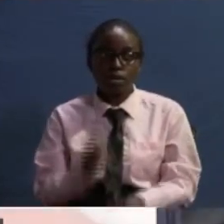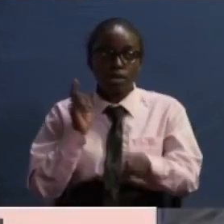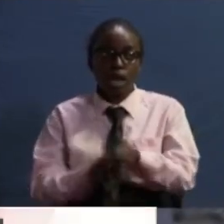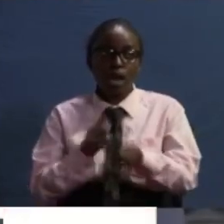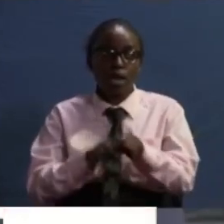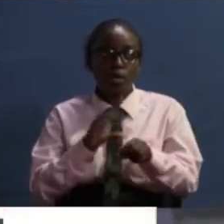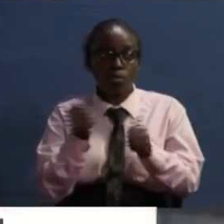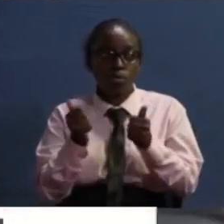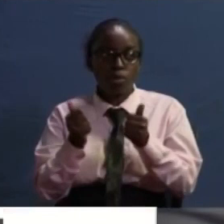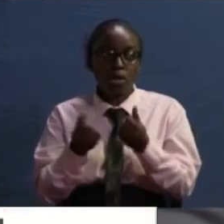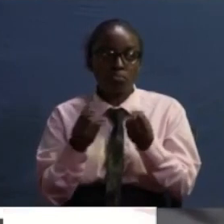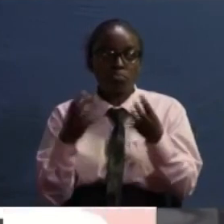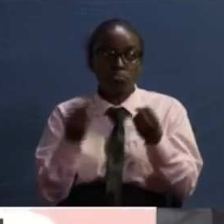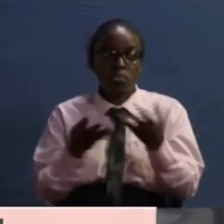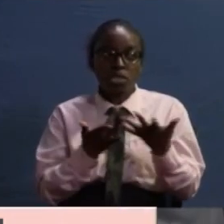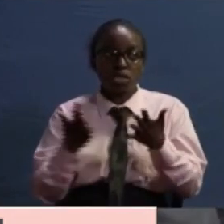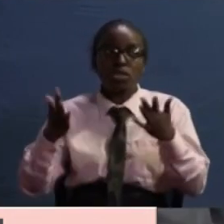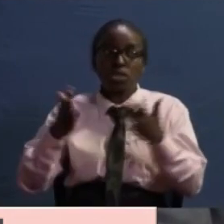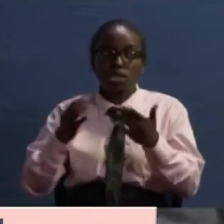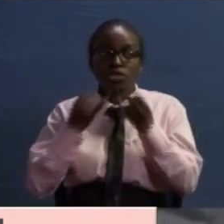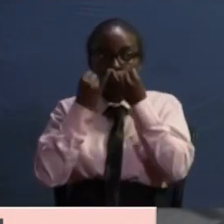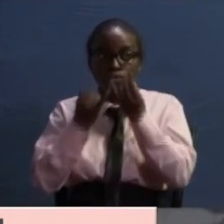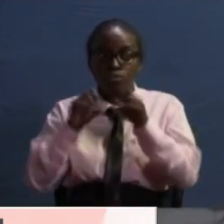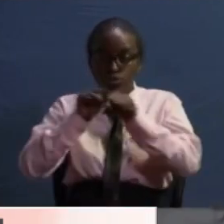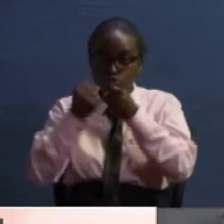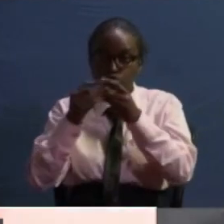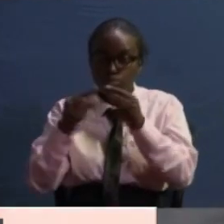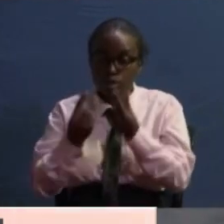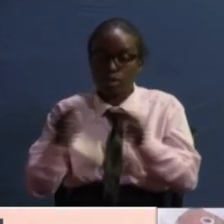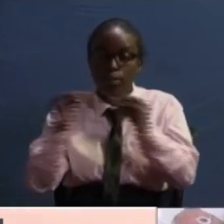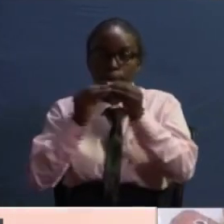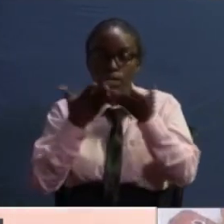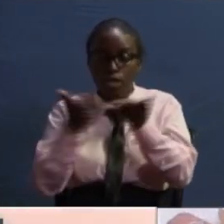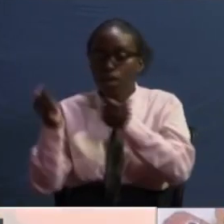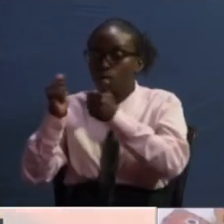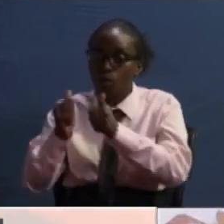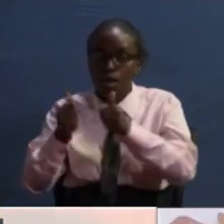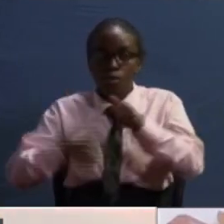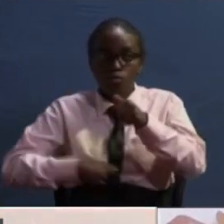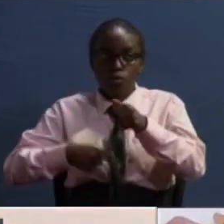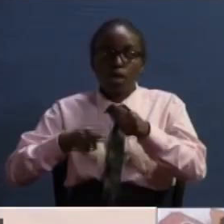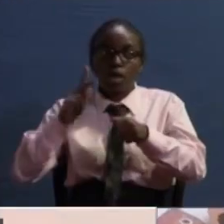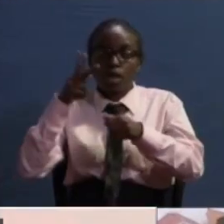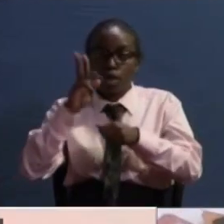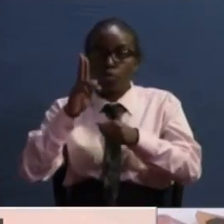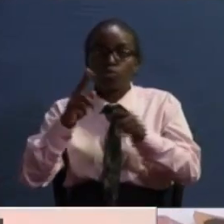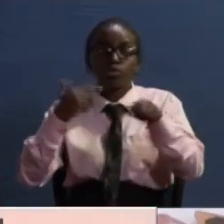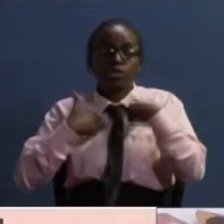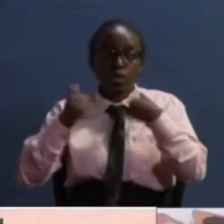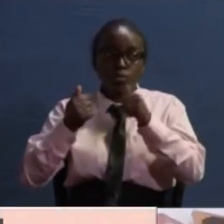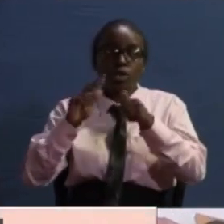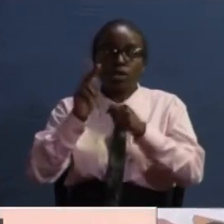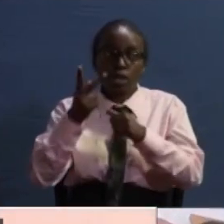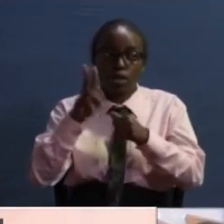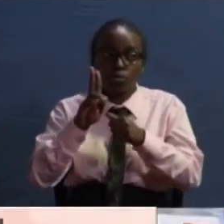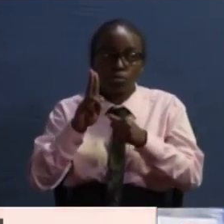Uhusishwaji wa vyombo vya habari ni swala lililojitokeza katika mkutano wa ushauri wa kitovu cha Chuo Kikuu cha Kenyatta cha kuwezesha